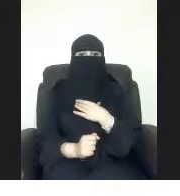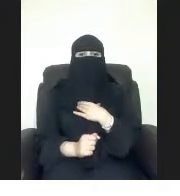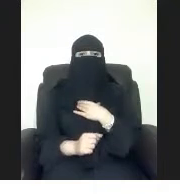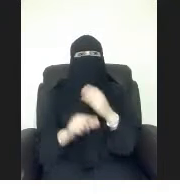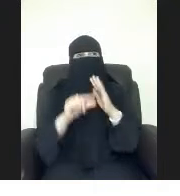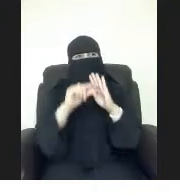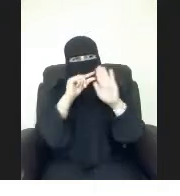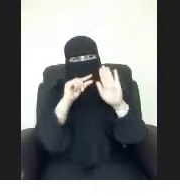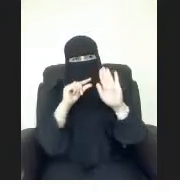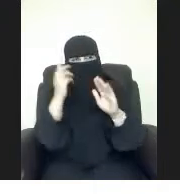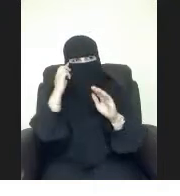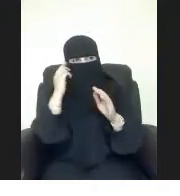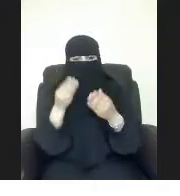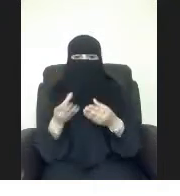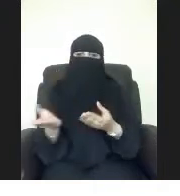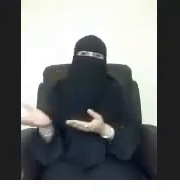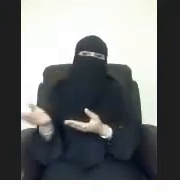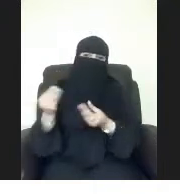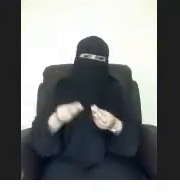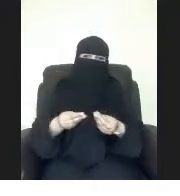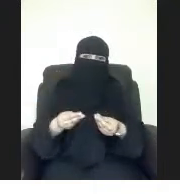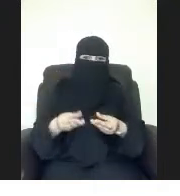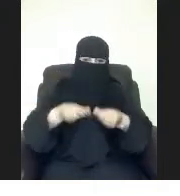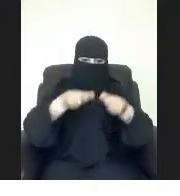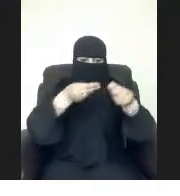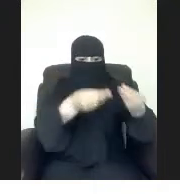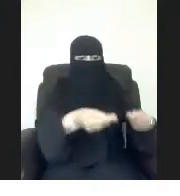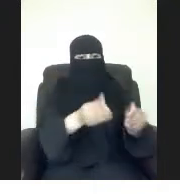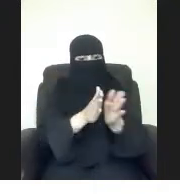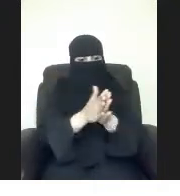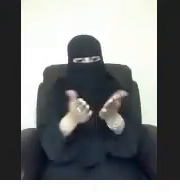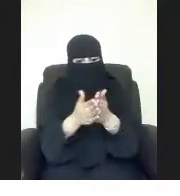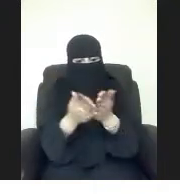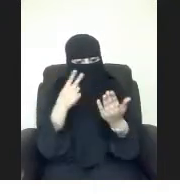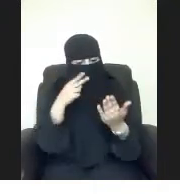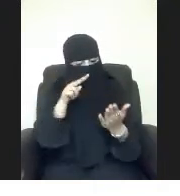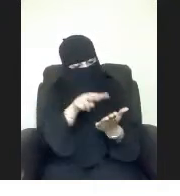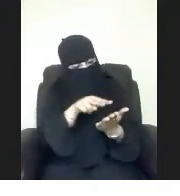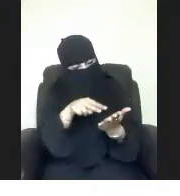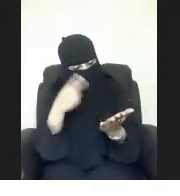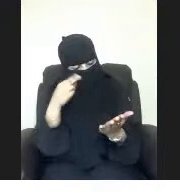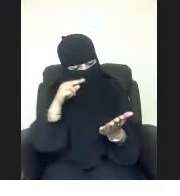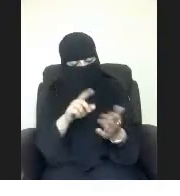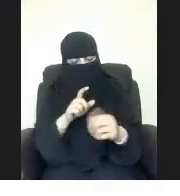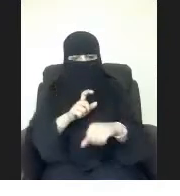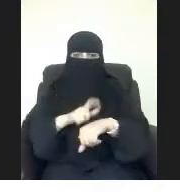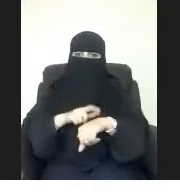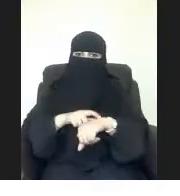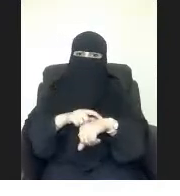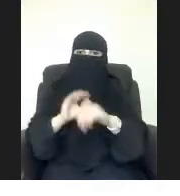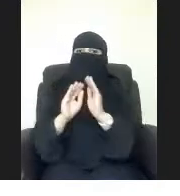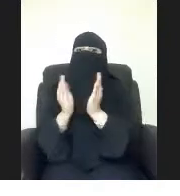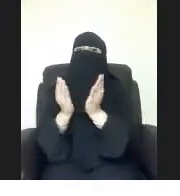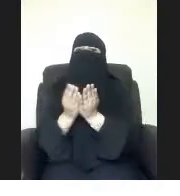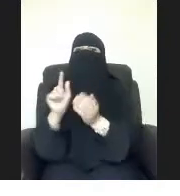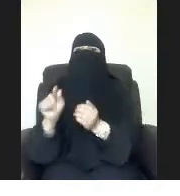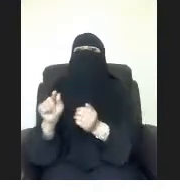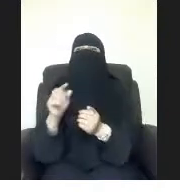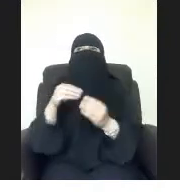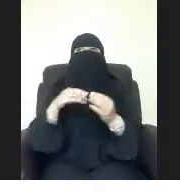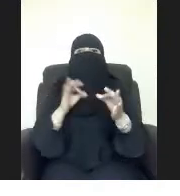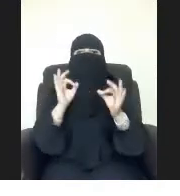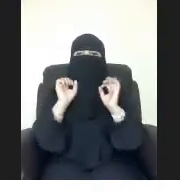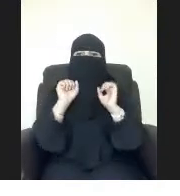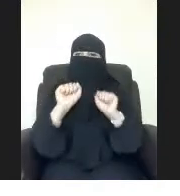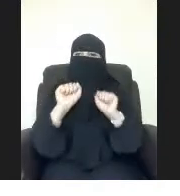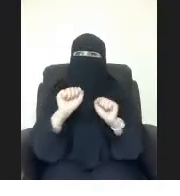للطلبة قبل وقت الحضور للفصل الدراسي، واستخدام الوقت في الفصل الدراسي لتطبيق استراتيجيات التعلم